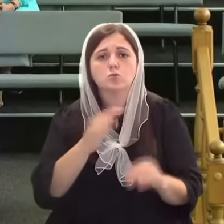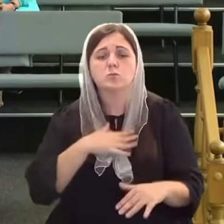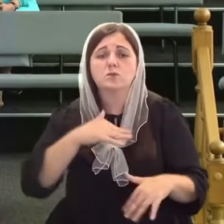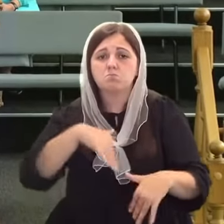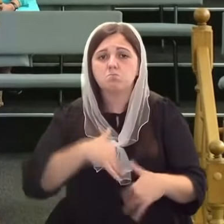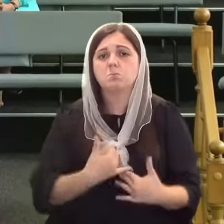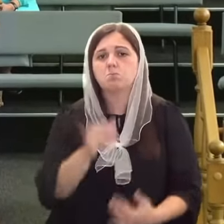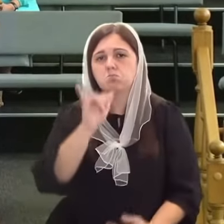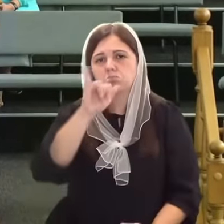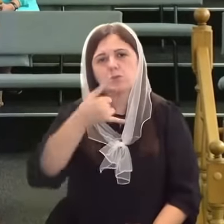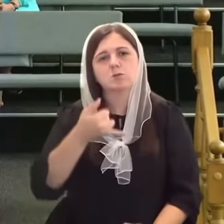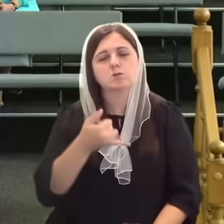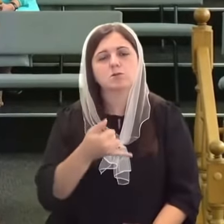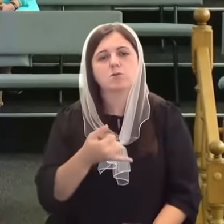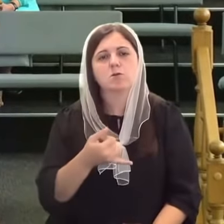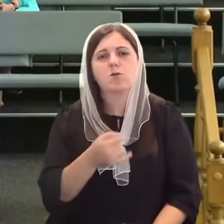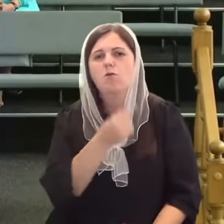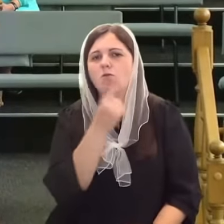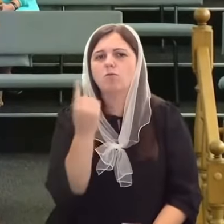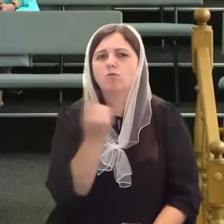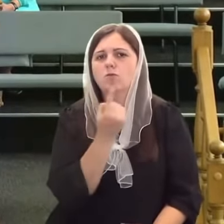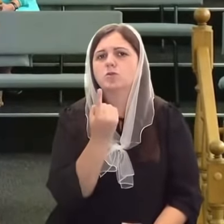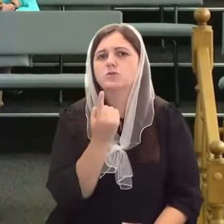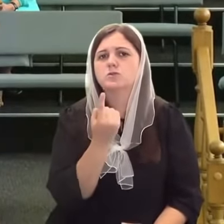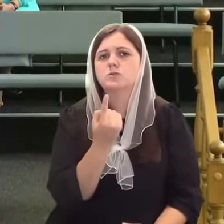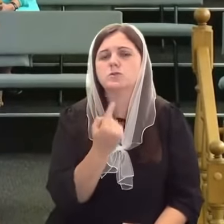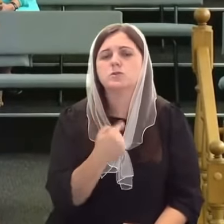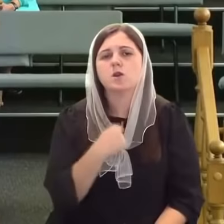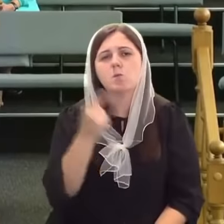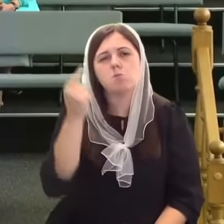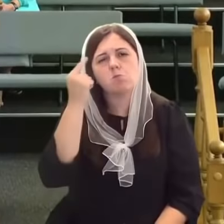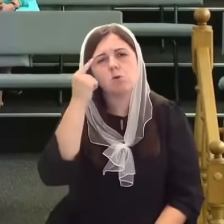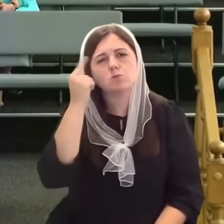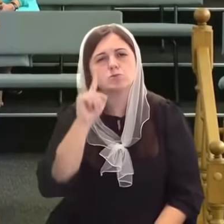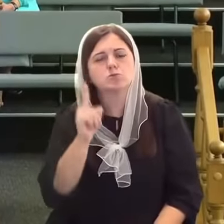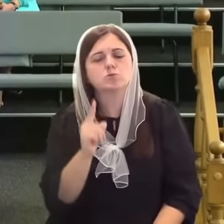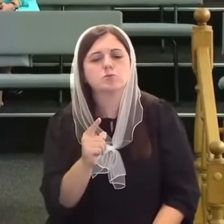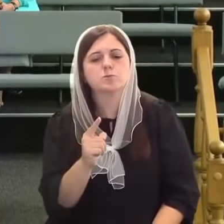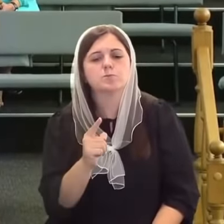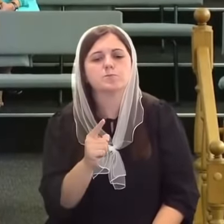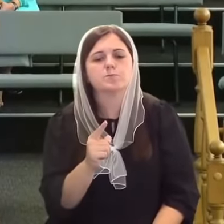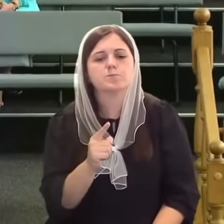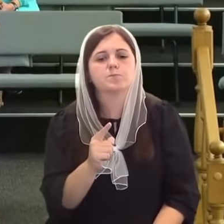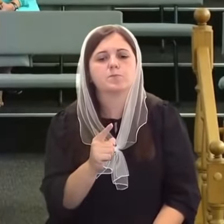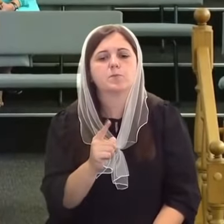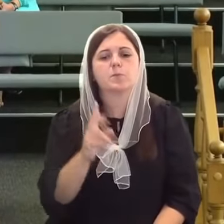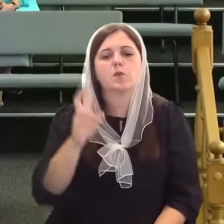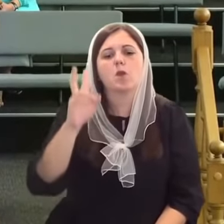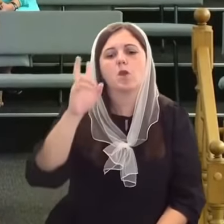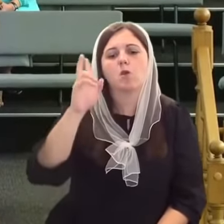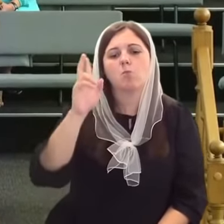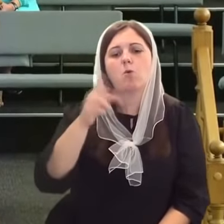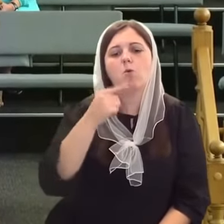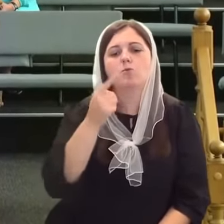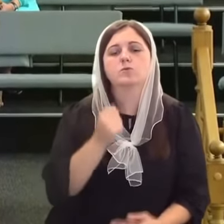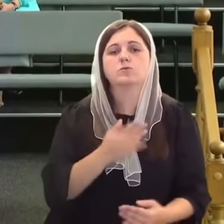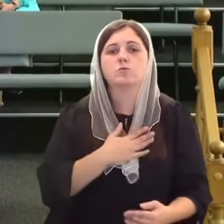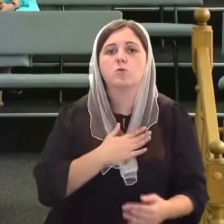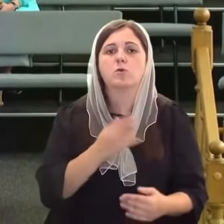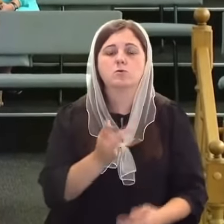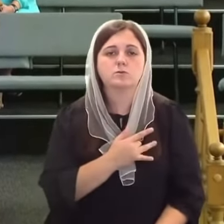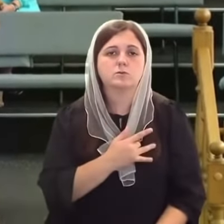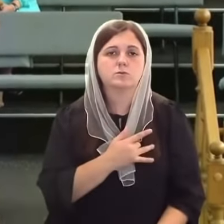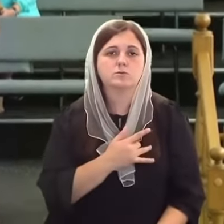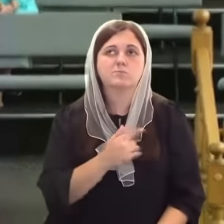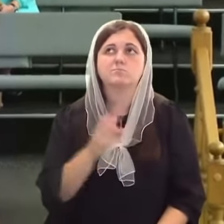депрессия, одиночество». Я помню, что Бог проговорил мое сердце: